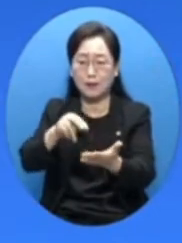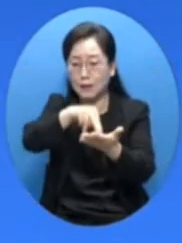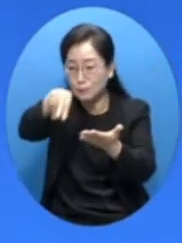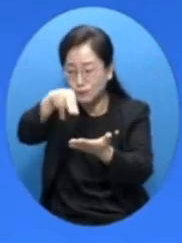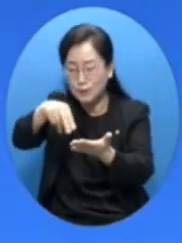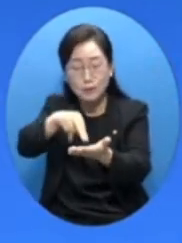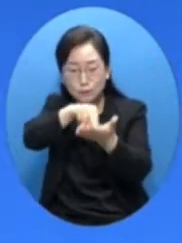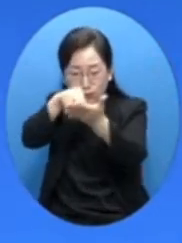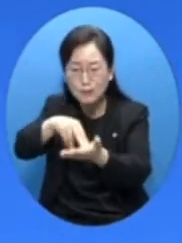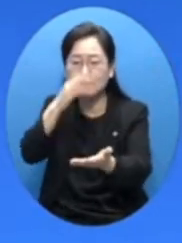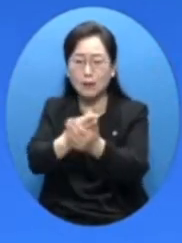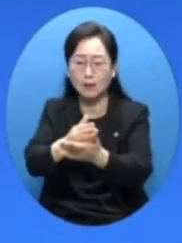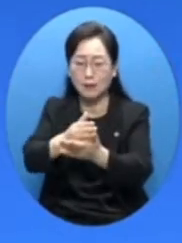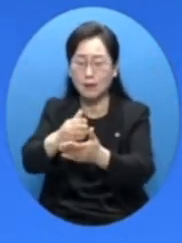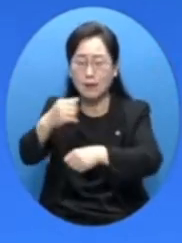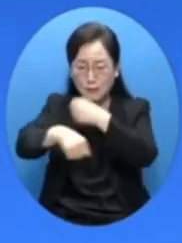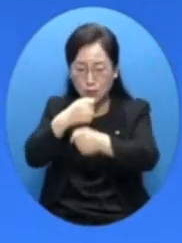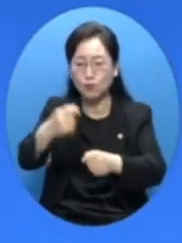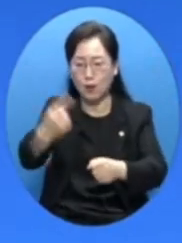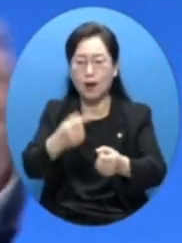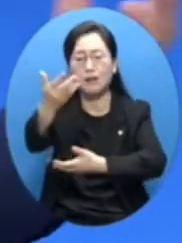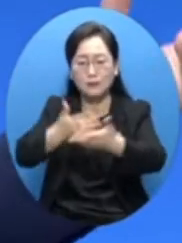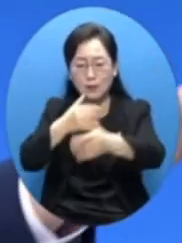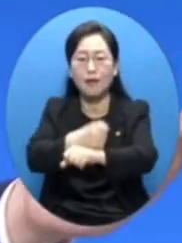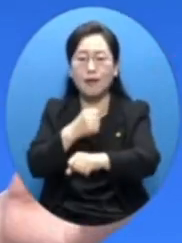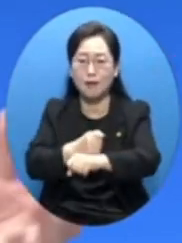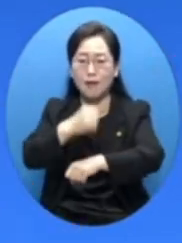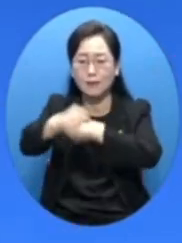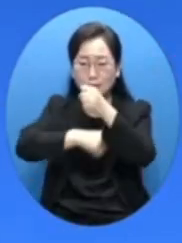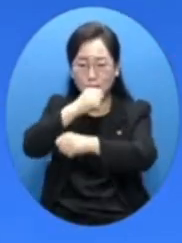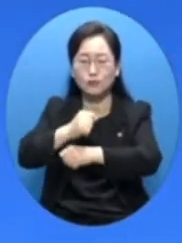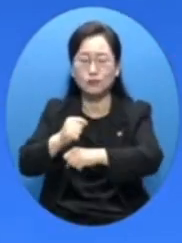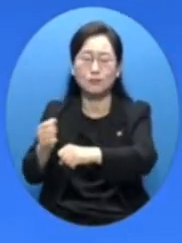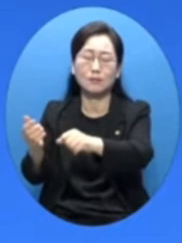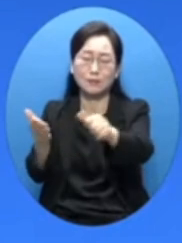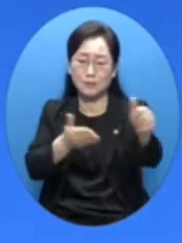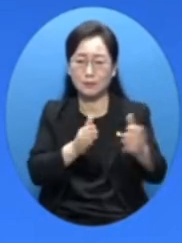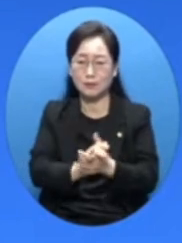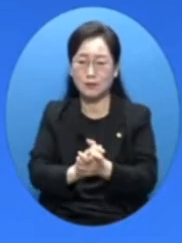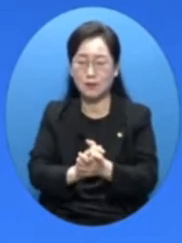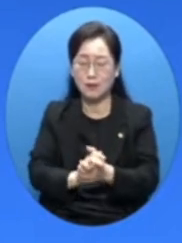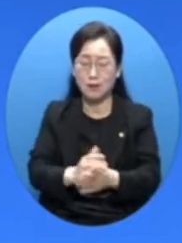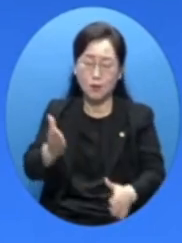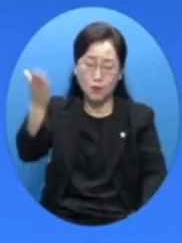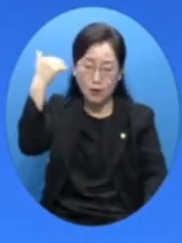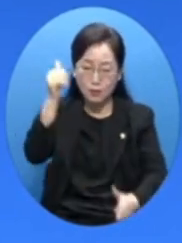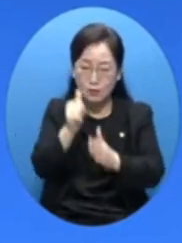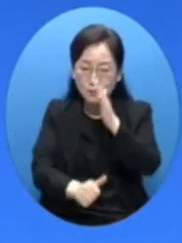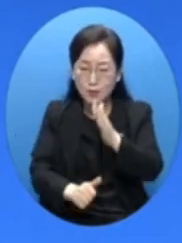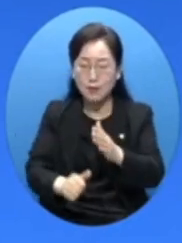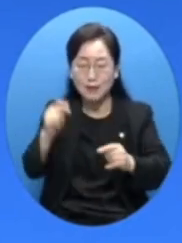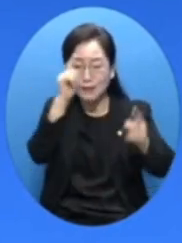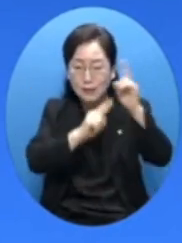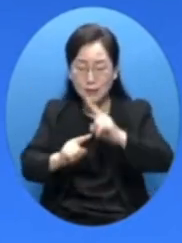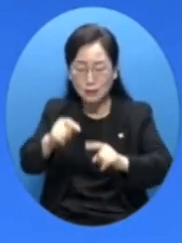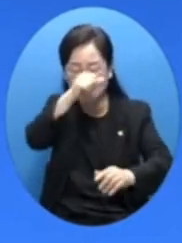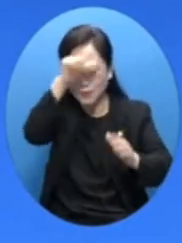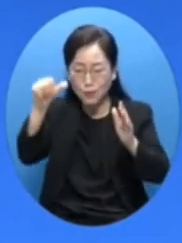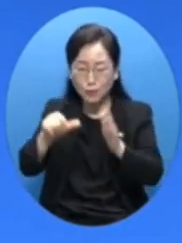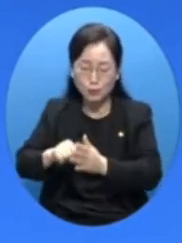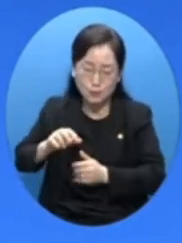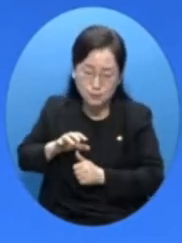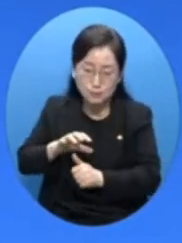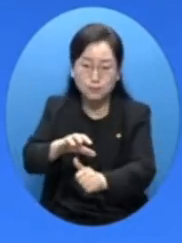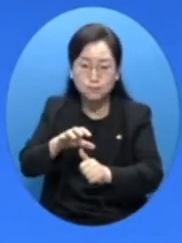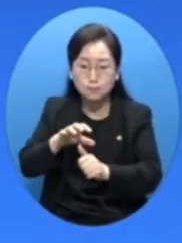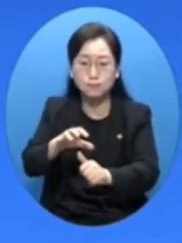나와야 되는 것입니다. 예수 믿고 나와서 우리가 자유함을 누려야 되는 것입니다. 과거의 실패, 상처, 평생의 짓눌러 사는